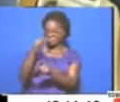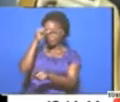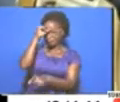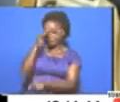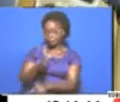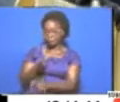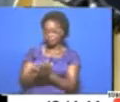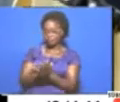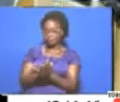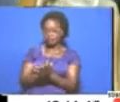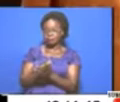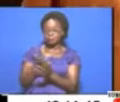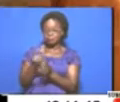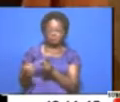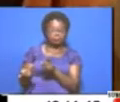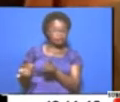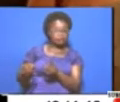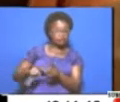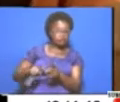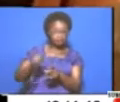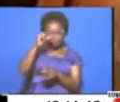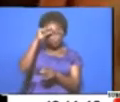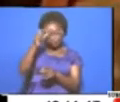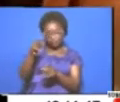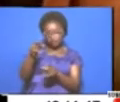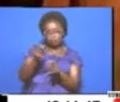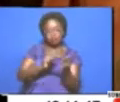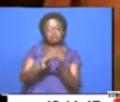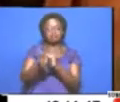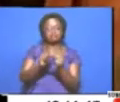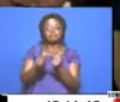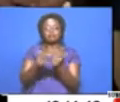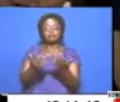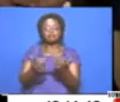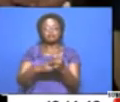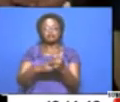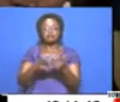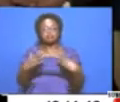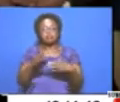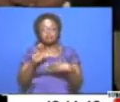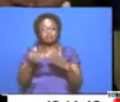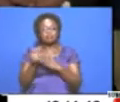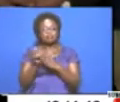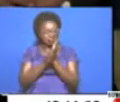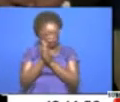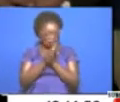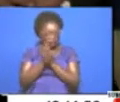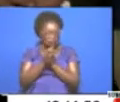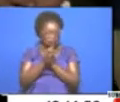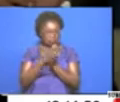kwa Nzai kwenye kinyang'anyiro cha ugavana kaunti ya Kilifi kunafikisha 7 idadi ya wawaniaji wanaopania